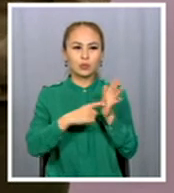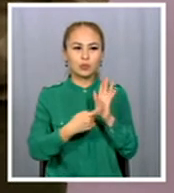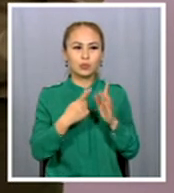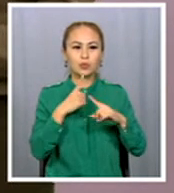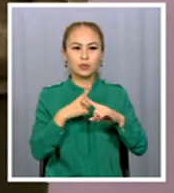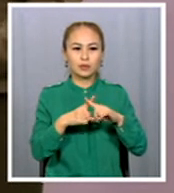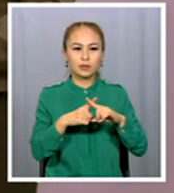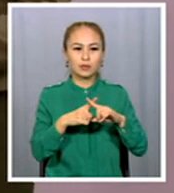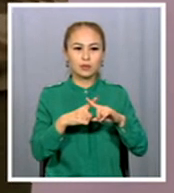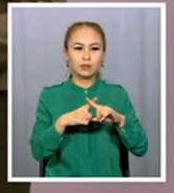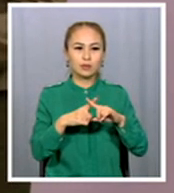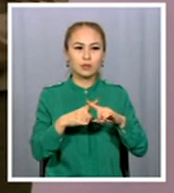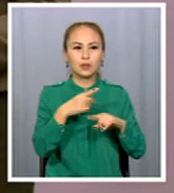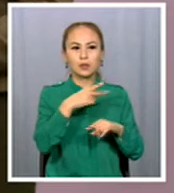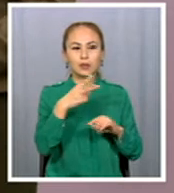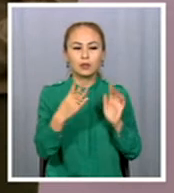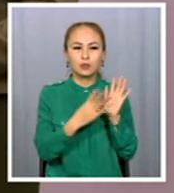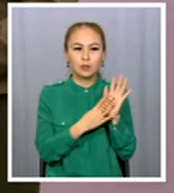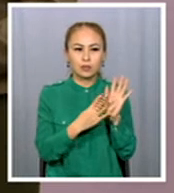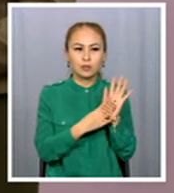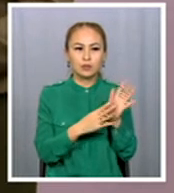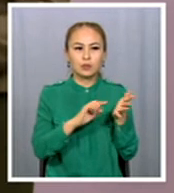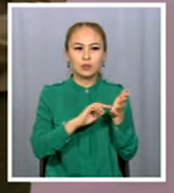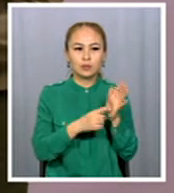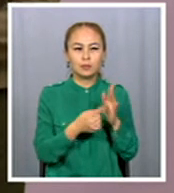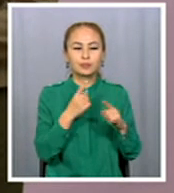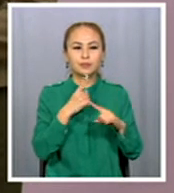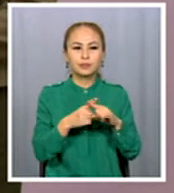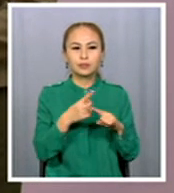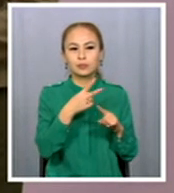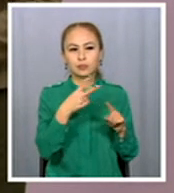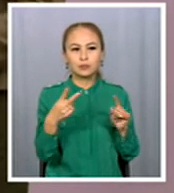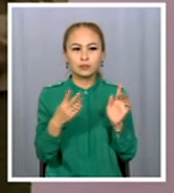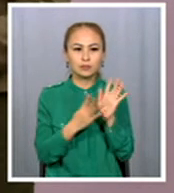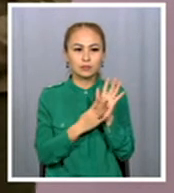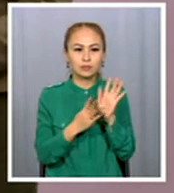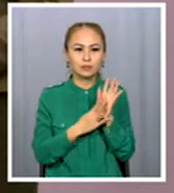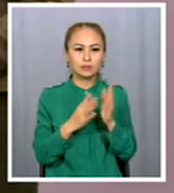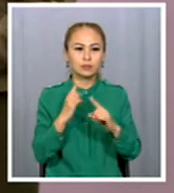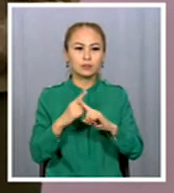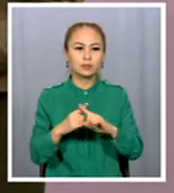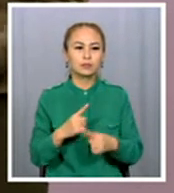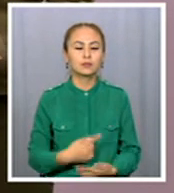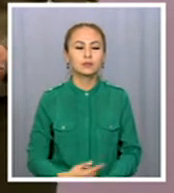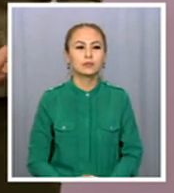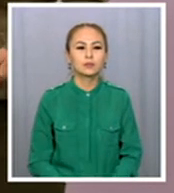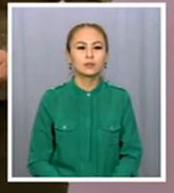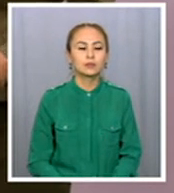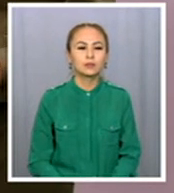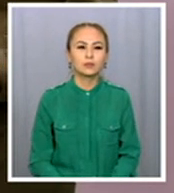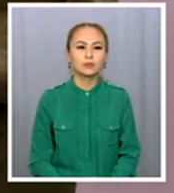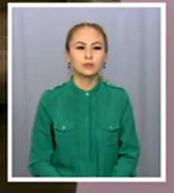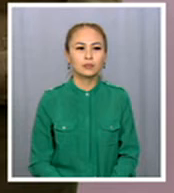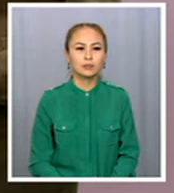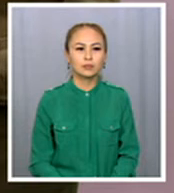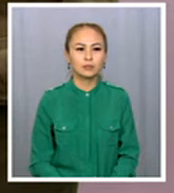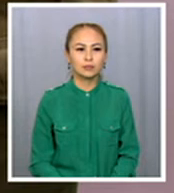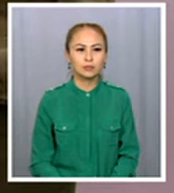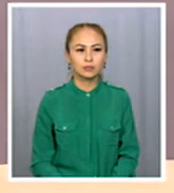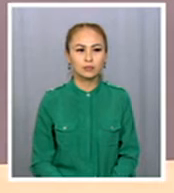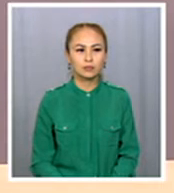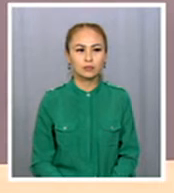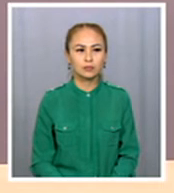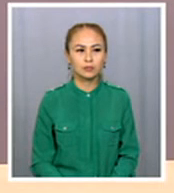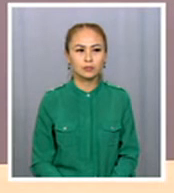аламыз. 9-ға тең. Яғни жауабы 9 саны мен x-тің көбейтіндісіне тең